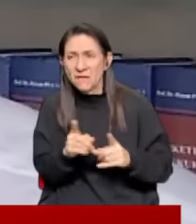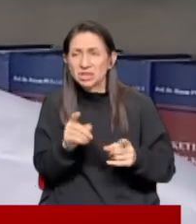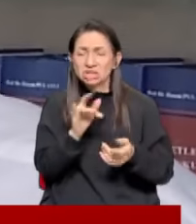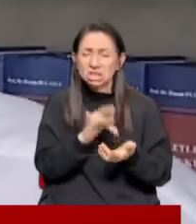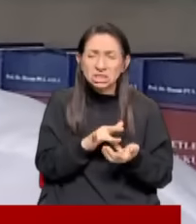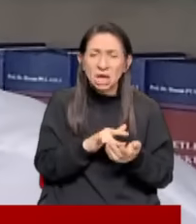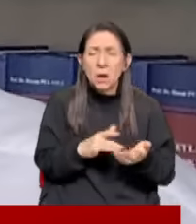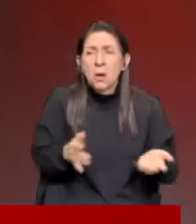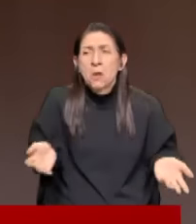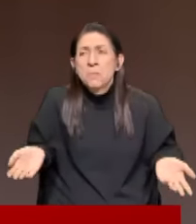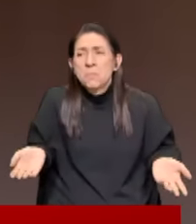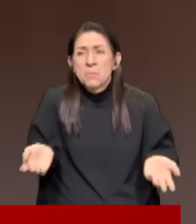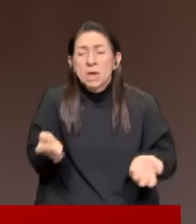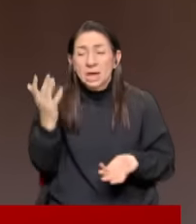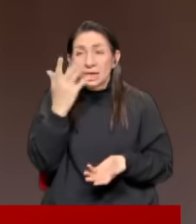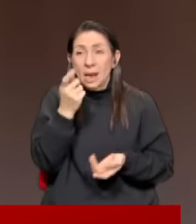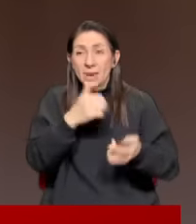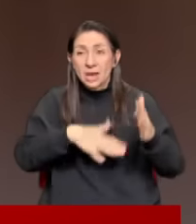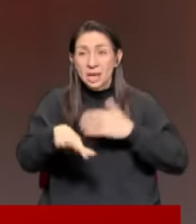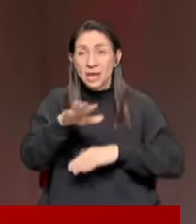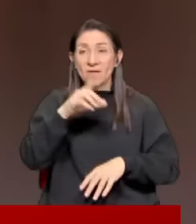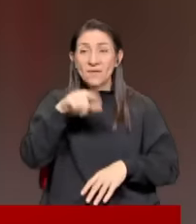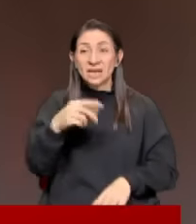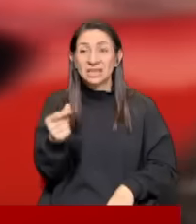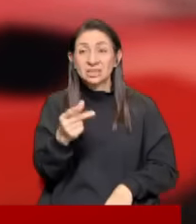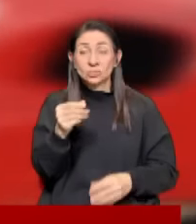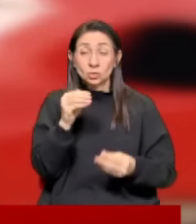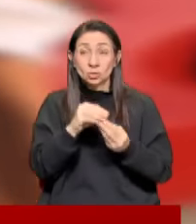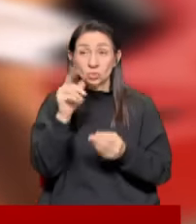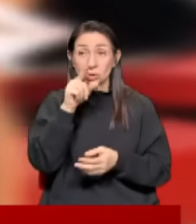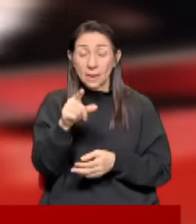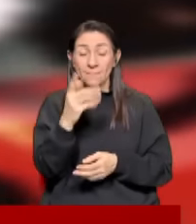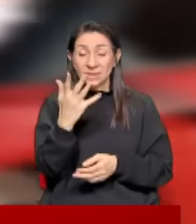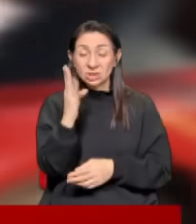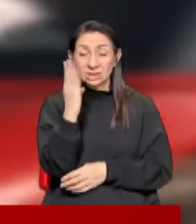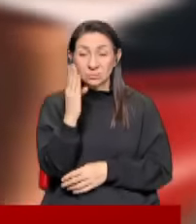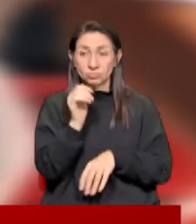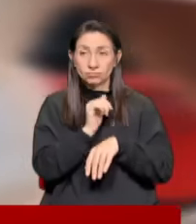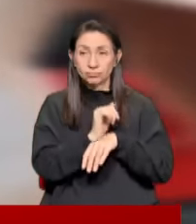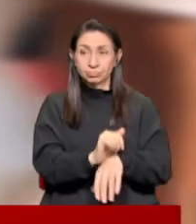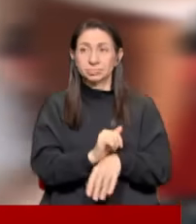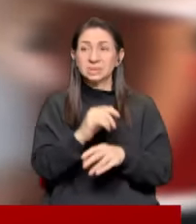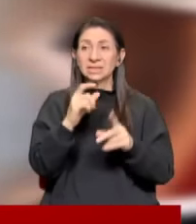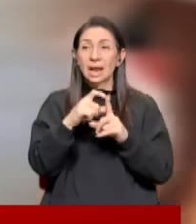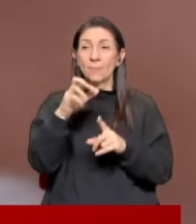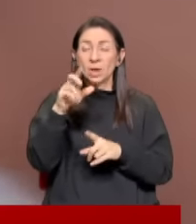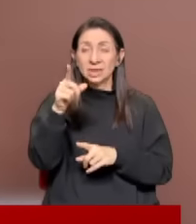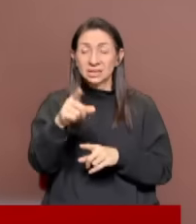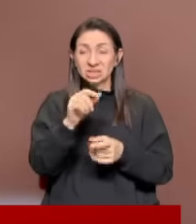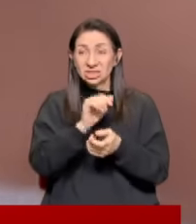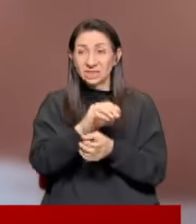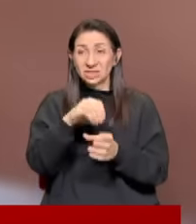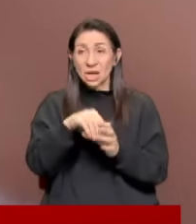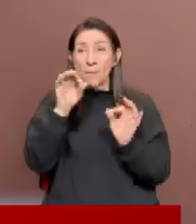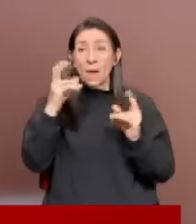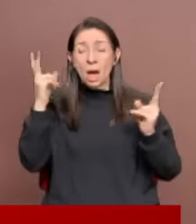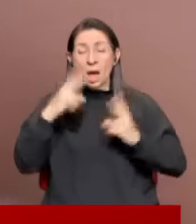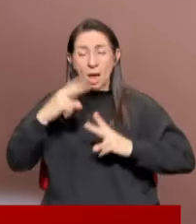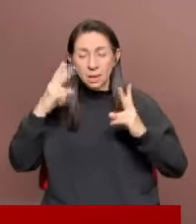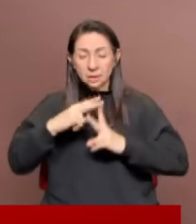cezaydı, bununla ilgili bir sorunu yok. Kara para aklama ve vergi kaçırma suçlamalarıyla 5 Kasım'da tutuklandı Dilan Polat. Cezaevinde hep